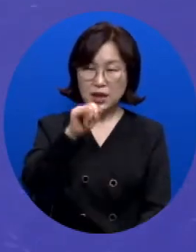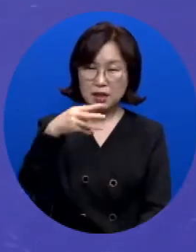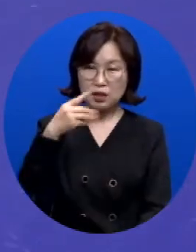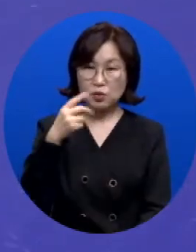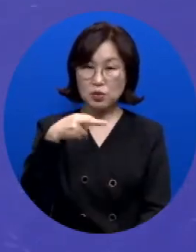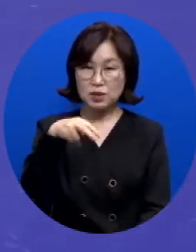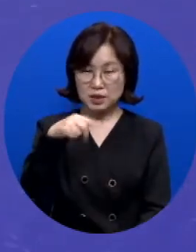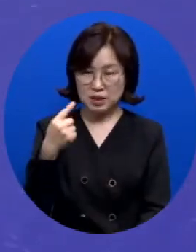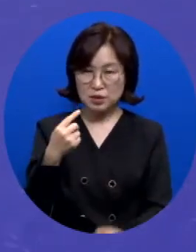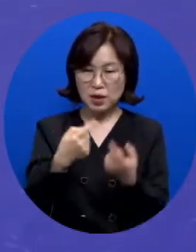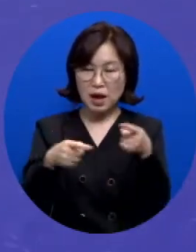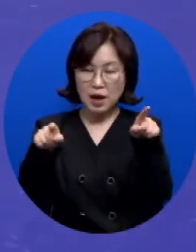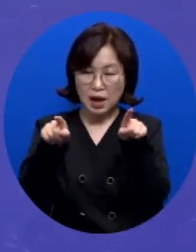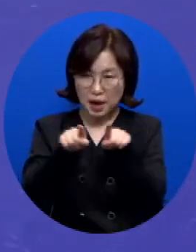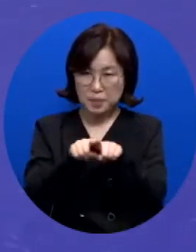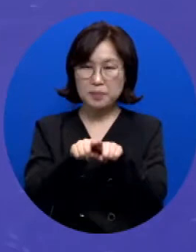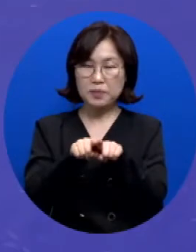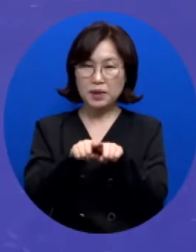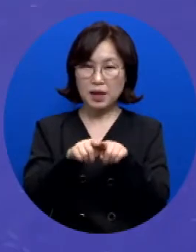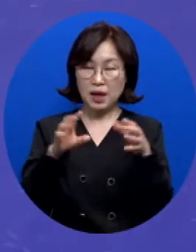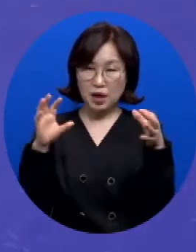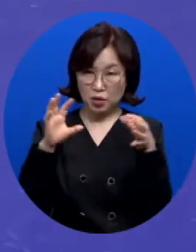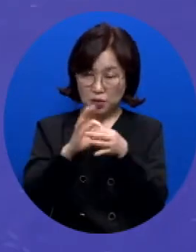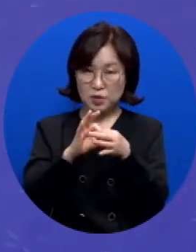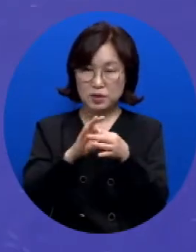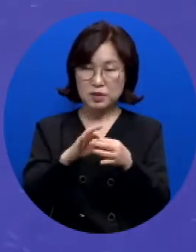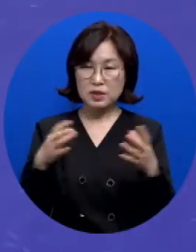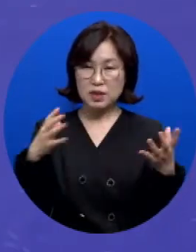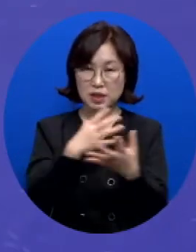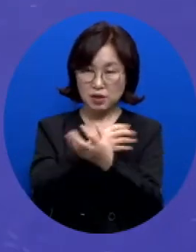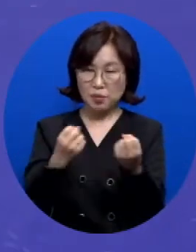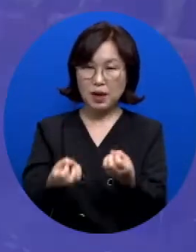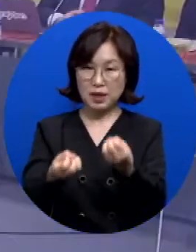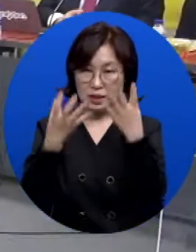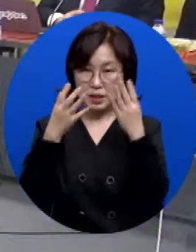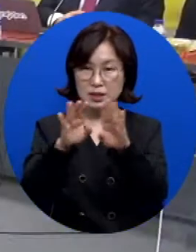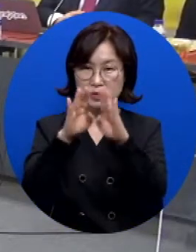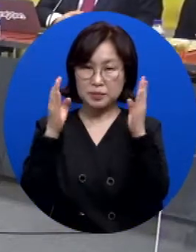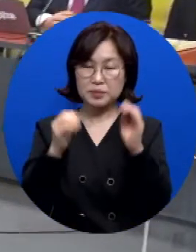본부와 함께 커넥션 스쿨 사역 협약식을 가졌습니다